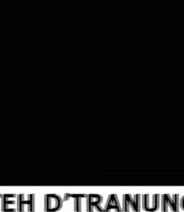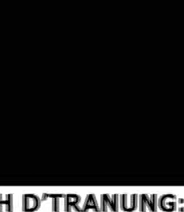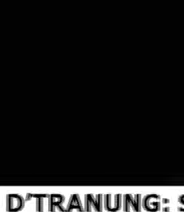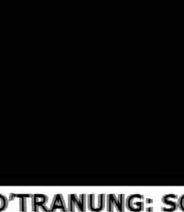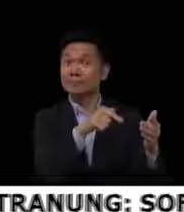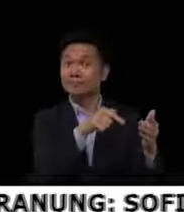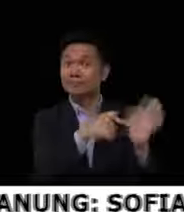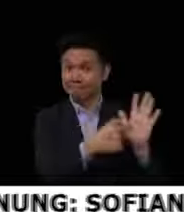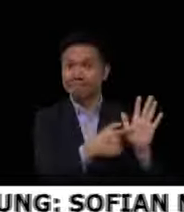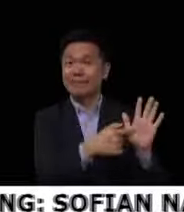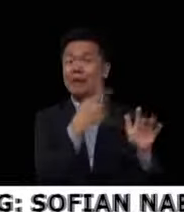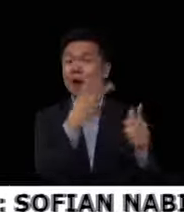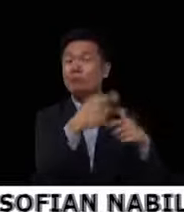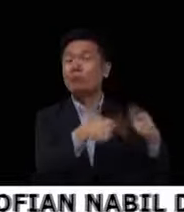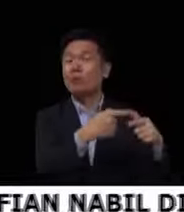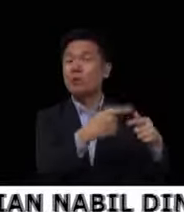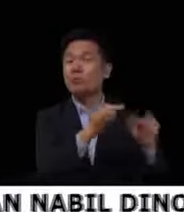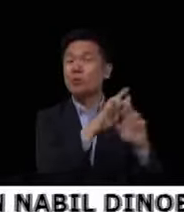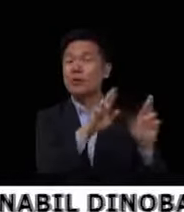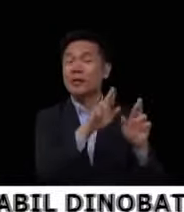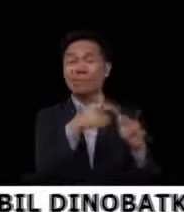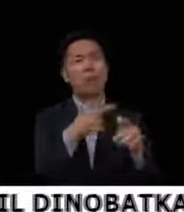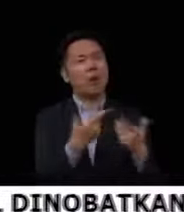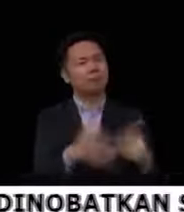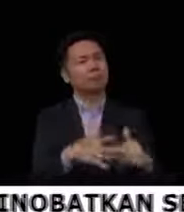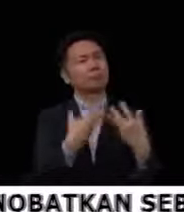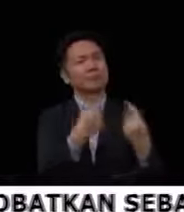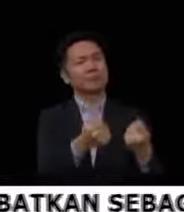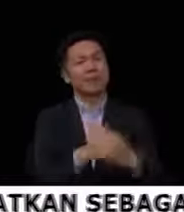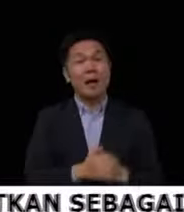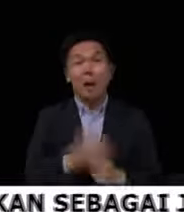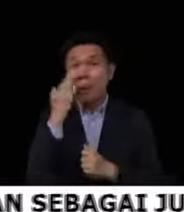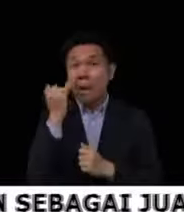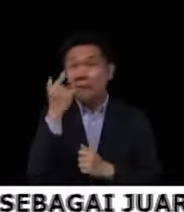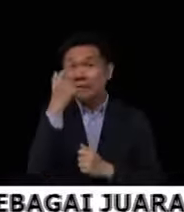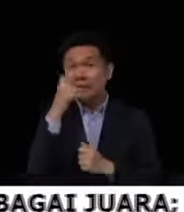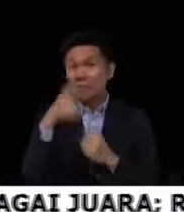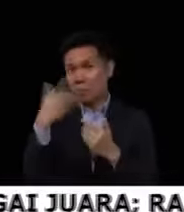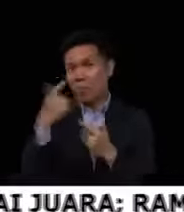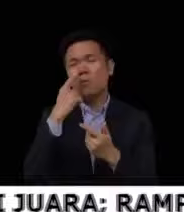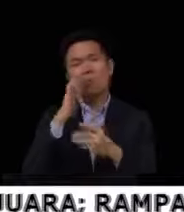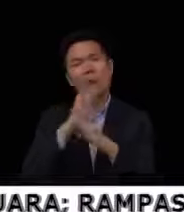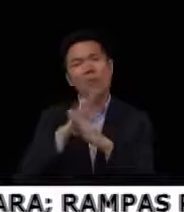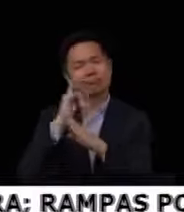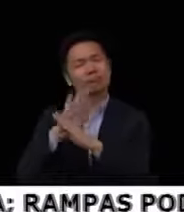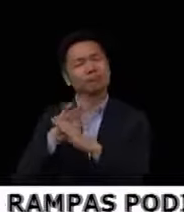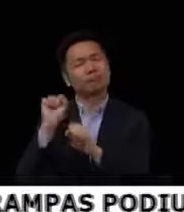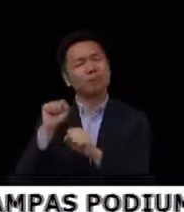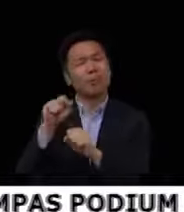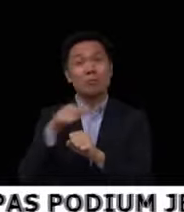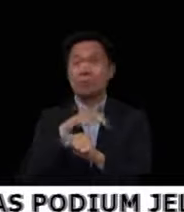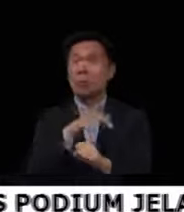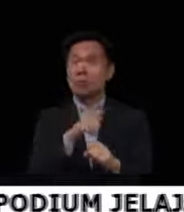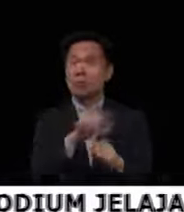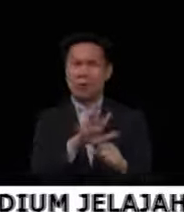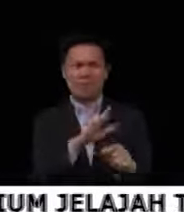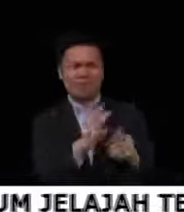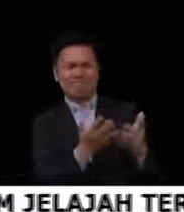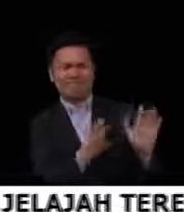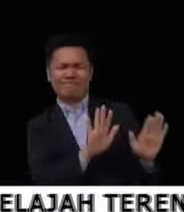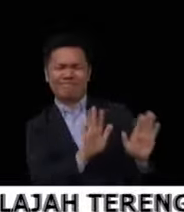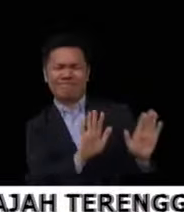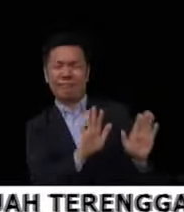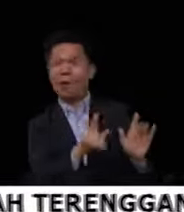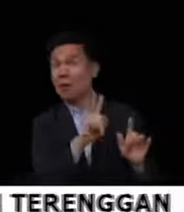masalah Deswita fades bagiannya itu dapat diselesaikan yaitu memang kita beri jaminan bahwa kita tidak akan kompromis